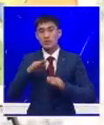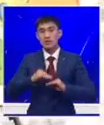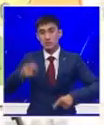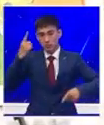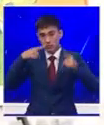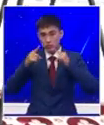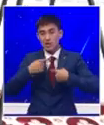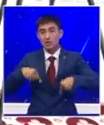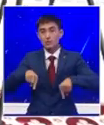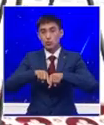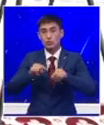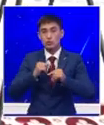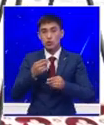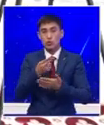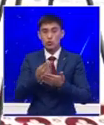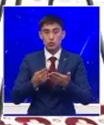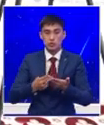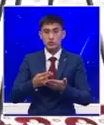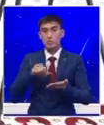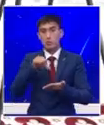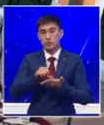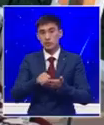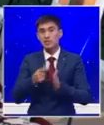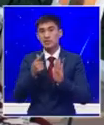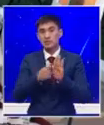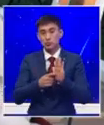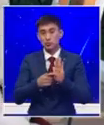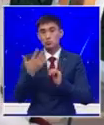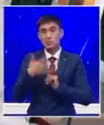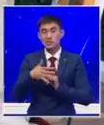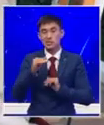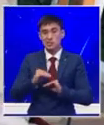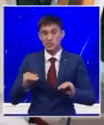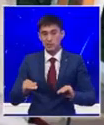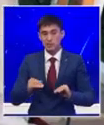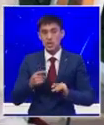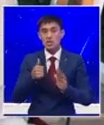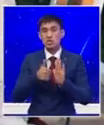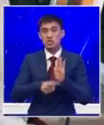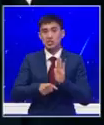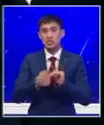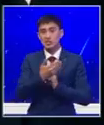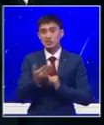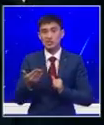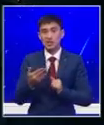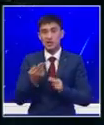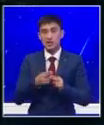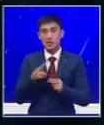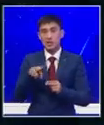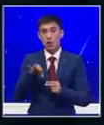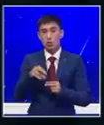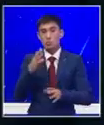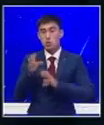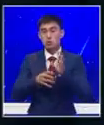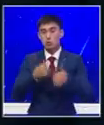различные кружки художественной самодеятельности посещают порядка 750 детей около 60 из них являются лауреатами